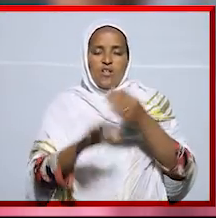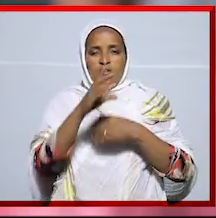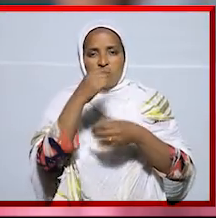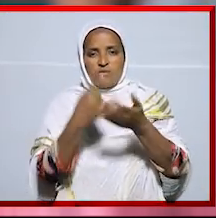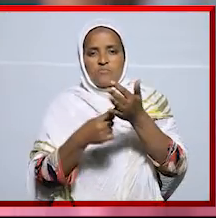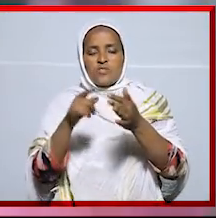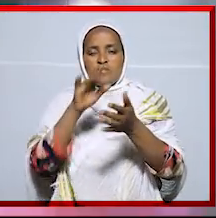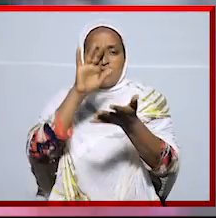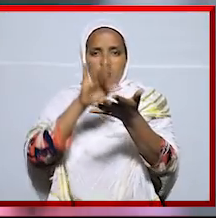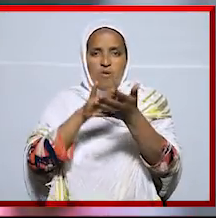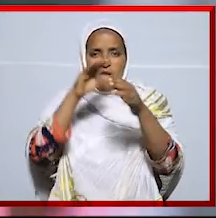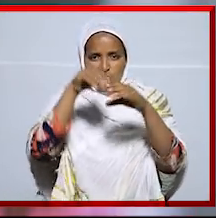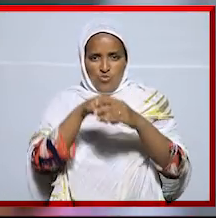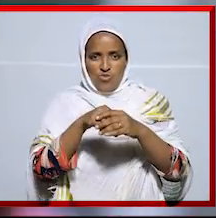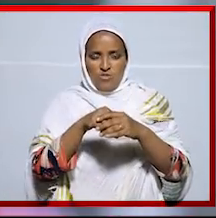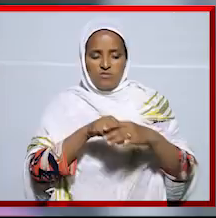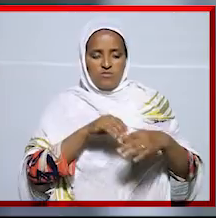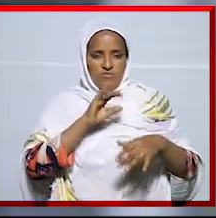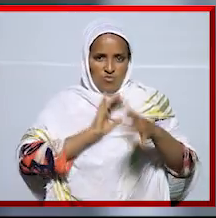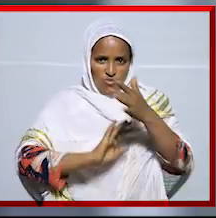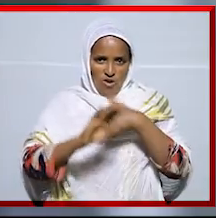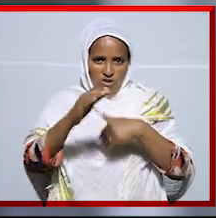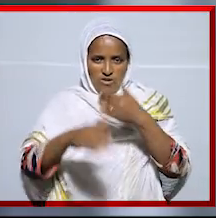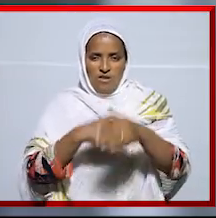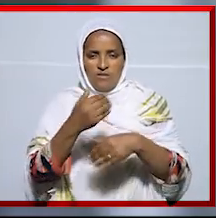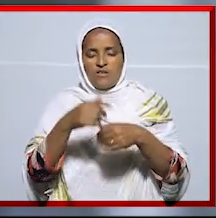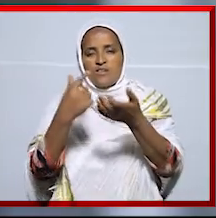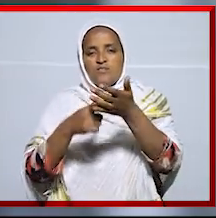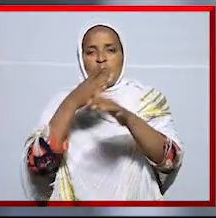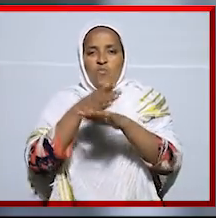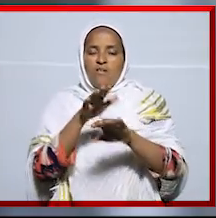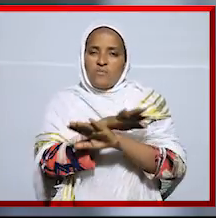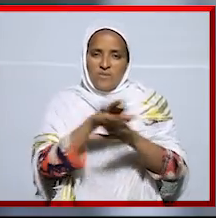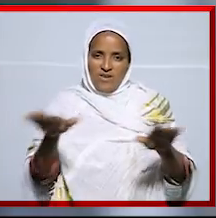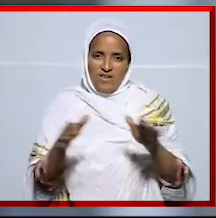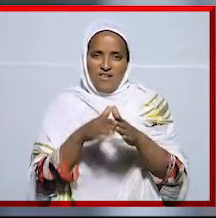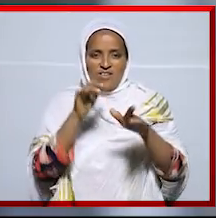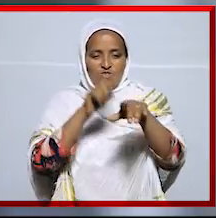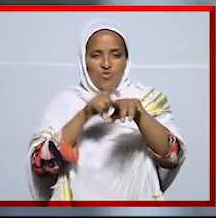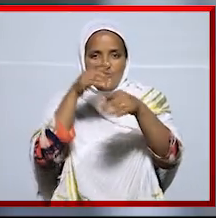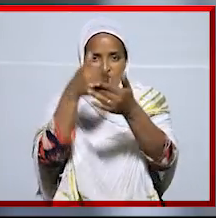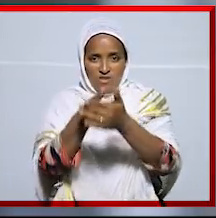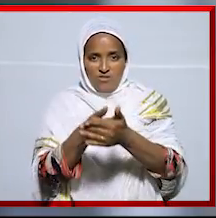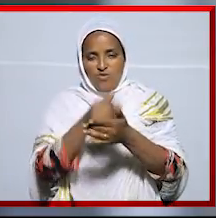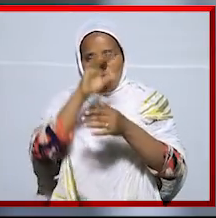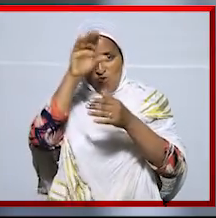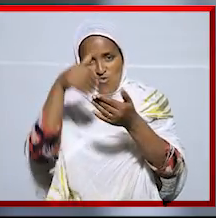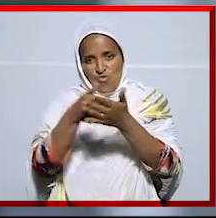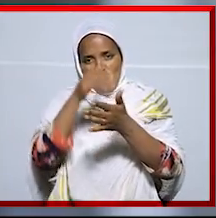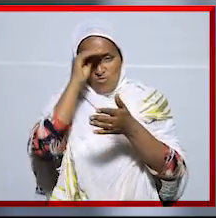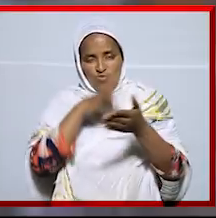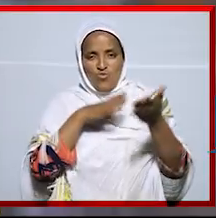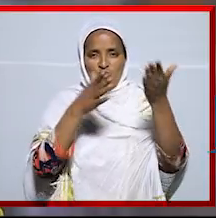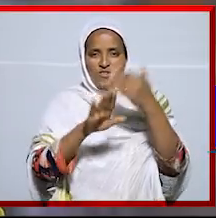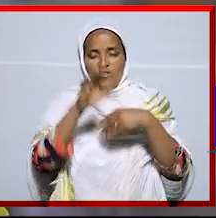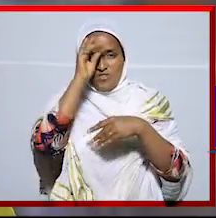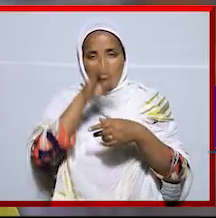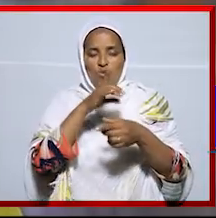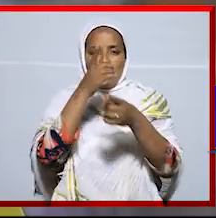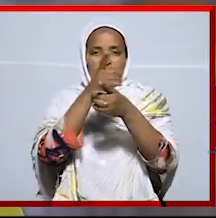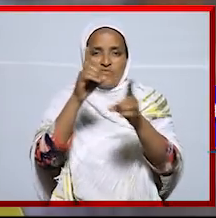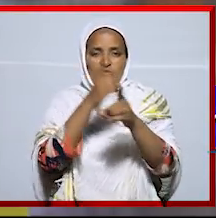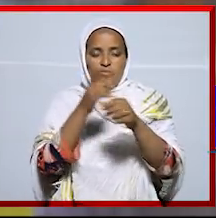ይሞታል እና በዚህ መሀል ያው ይወለዳል፣ ከዛ በቃ ጊዜ ሲደርስ ሁሉም ሰው ይሞታል።